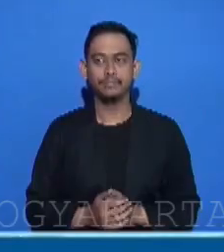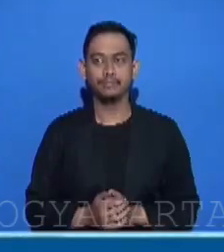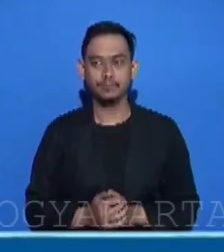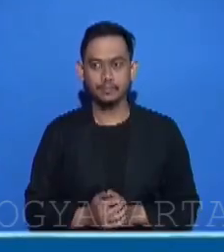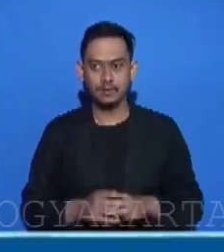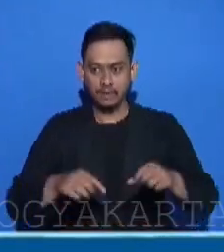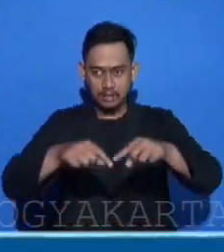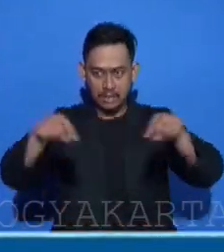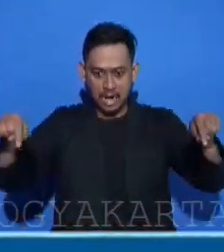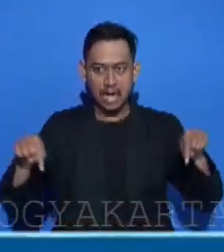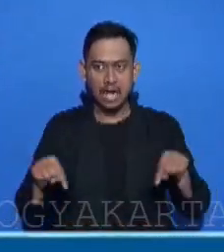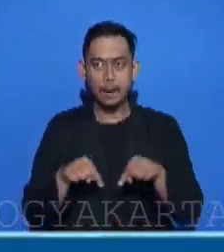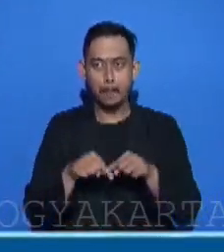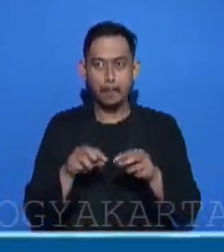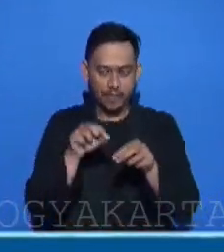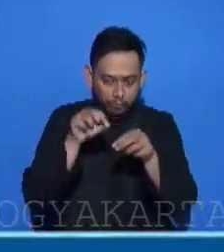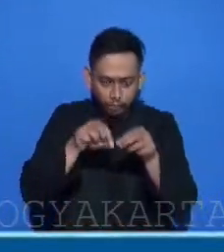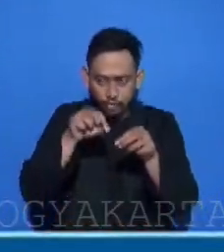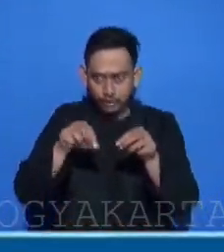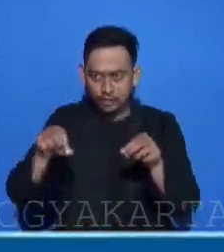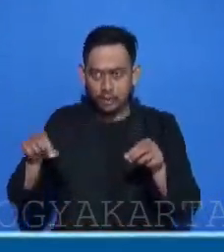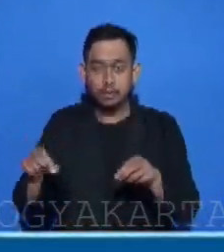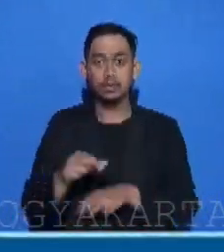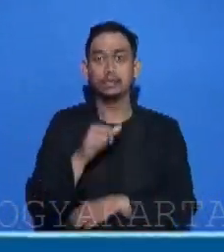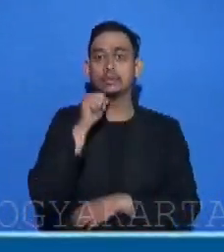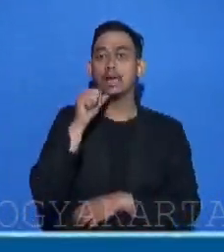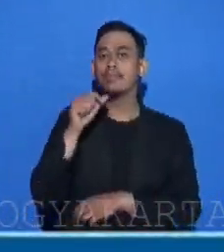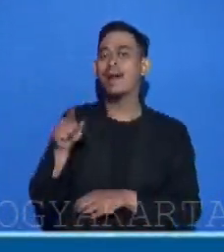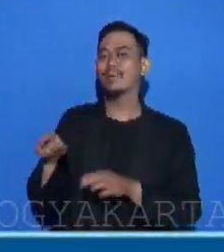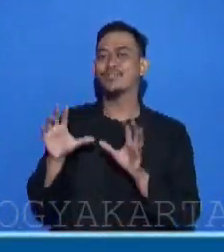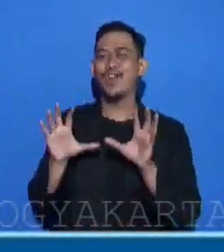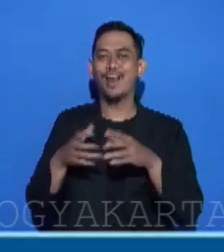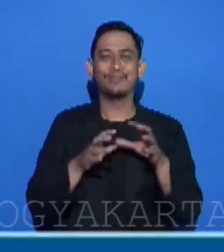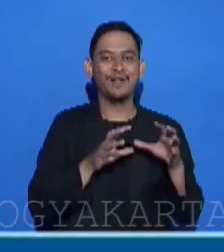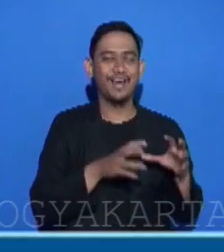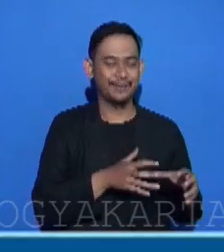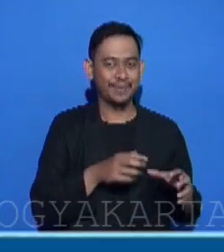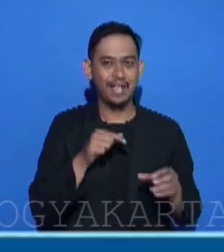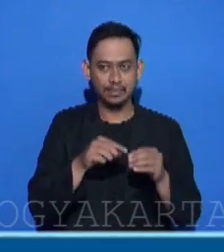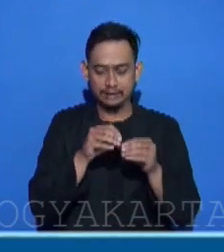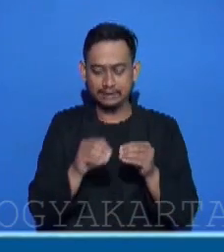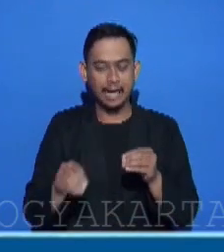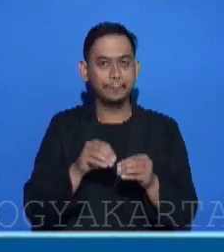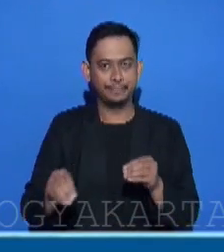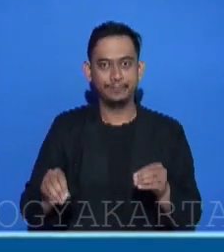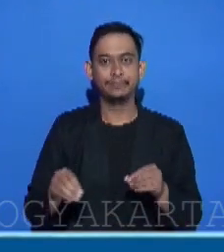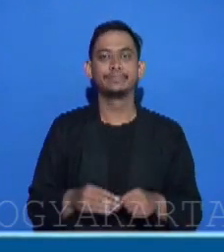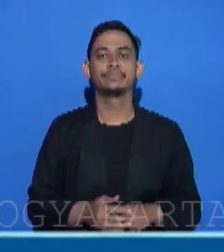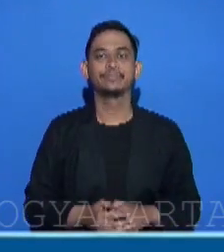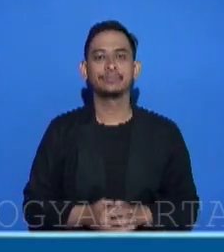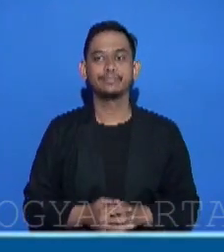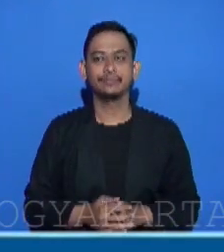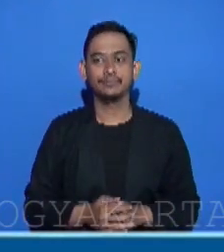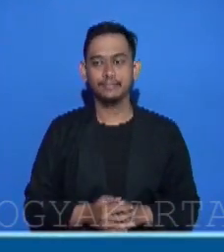ingkang dipun tanem dening kadang tani ing laladan Padusunan Pejaten Jatisrono Nanggulan Kulon Progo ngancik 8 dasanan